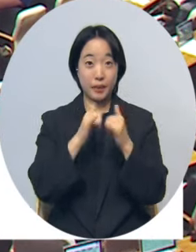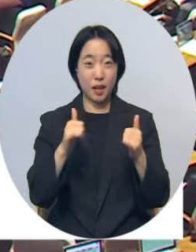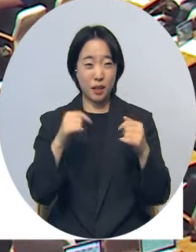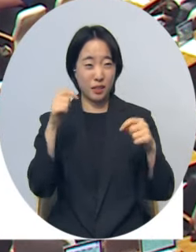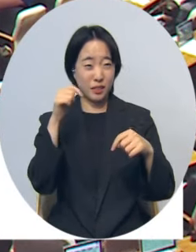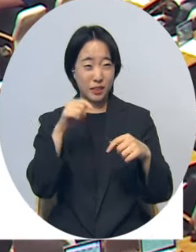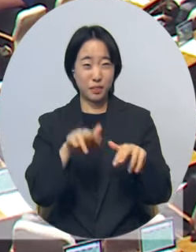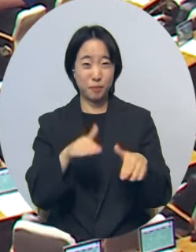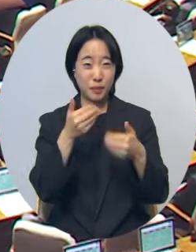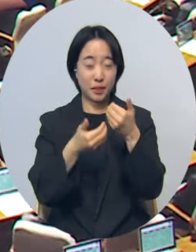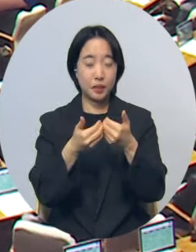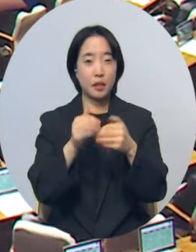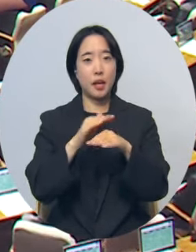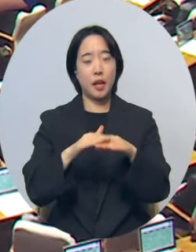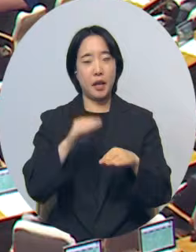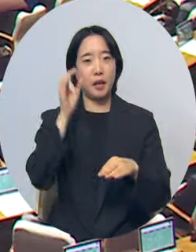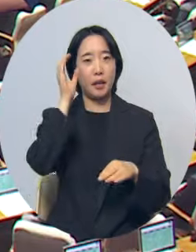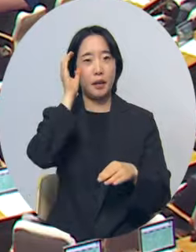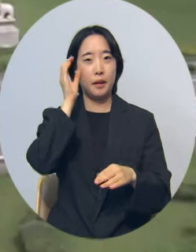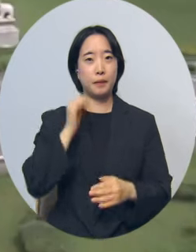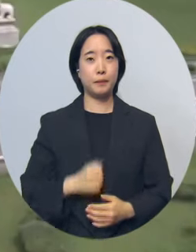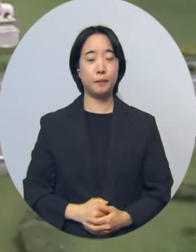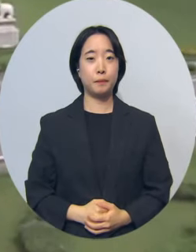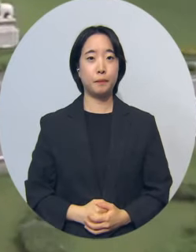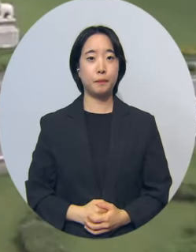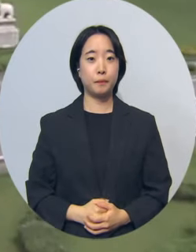이혜진 기자의 보도입니다.